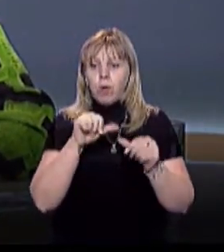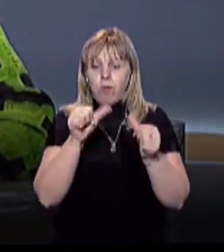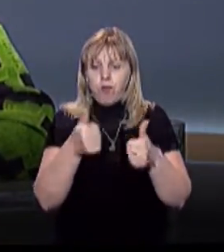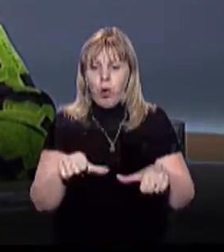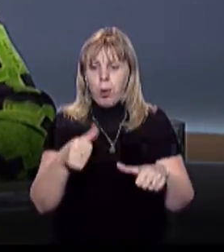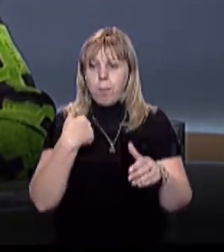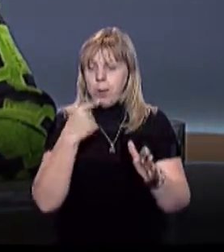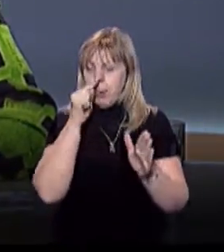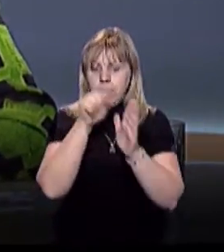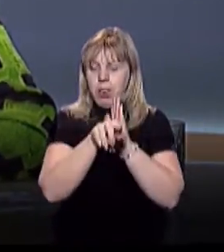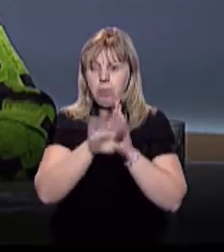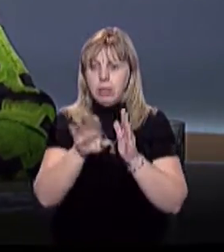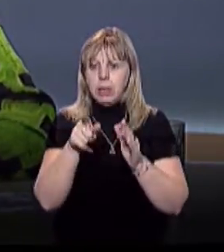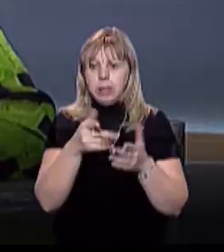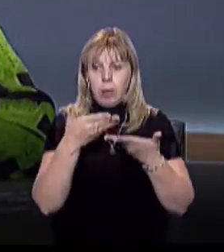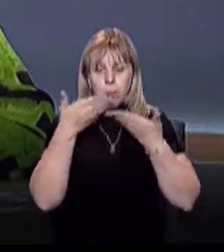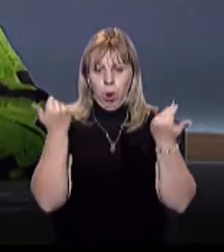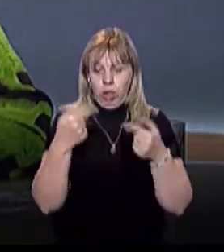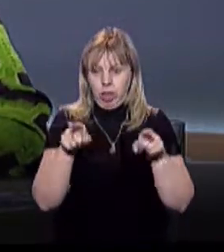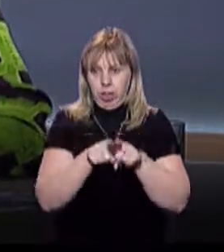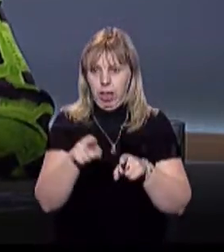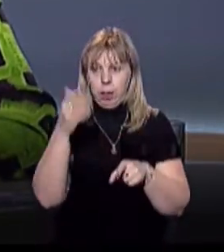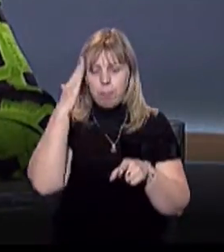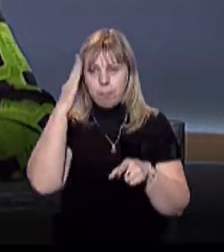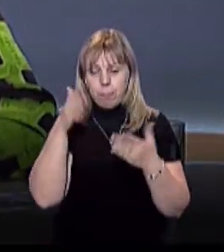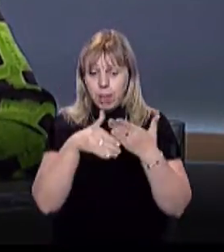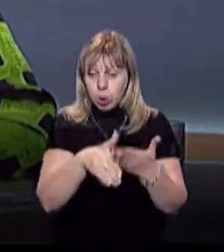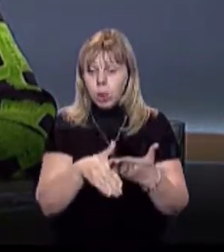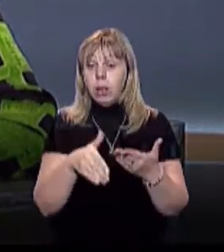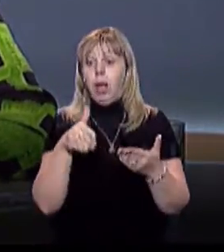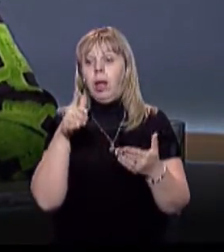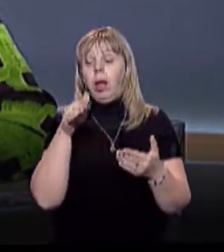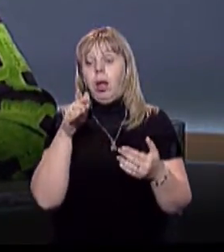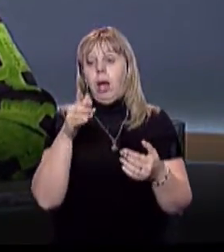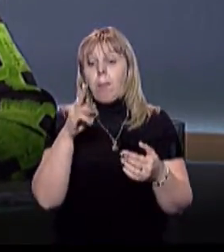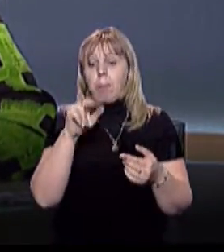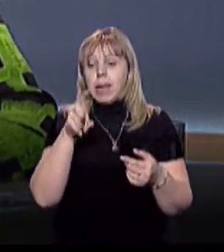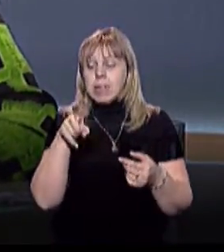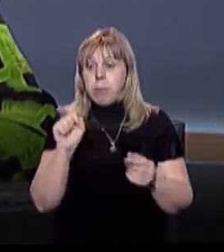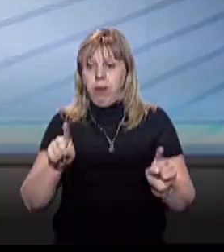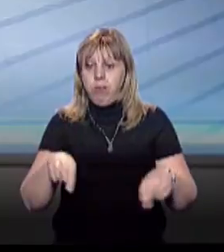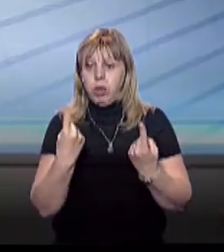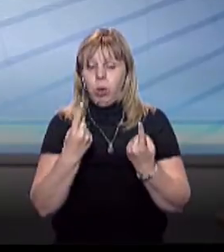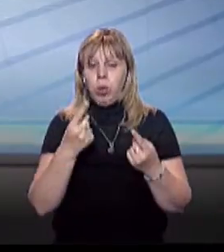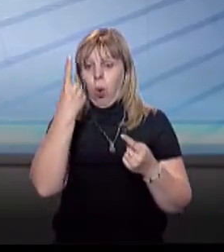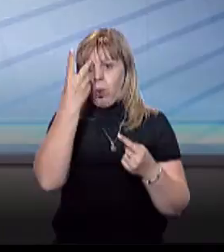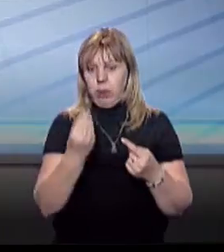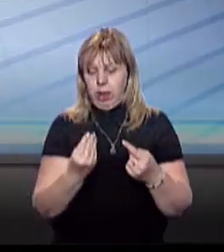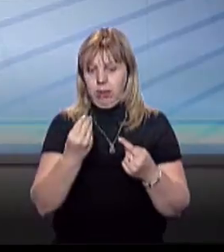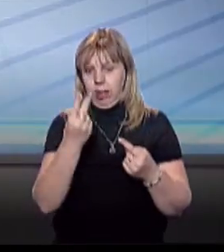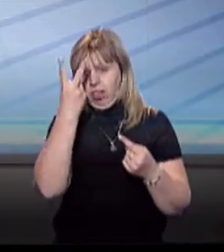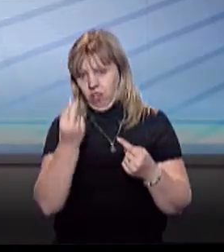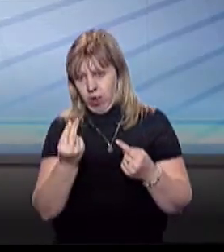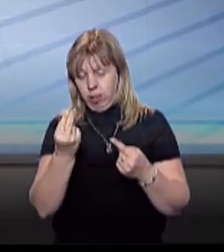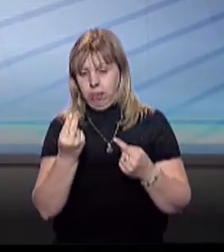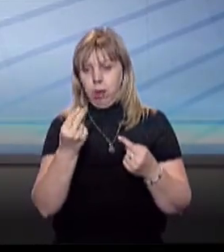систему ми не втручаємося. Це полегшений, так би мовити, метод. І плазма відновлюється протягом доби максимум